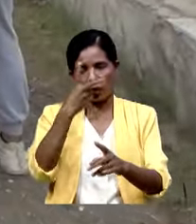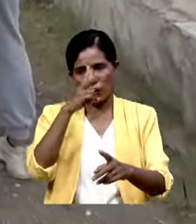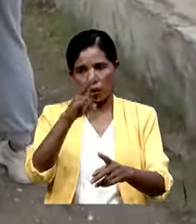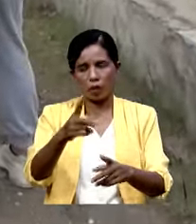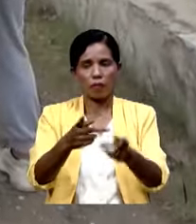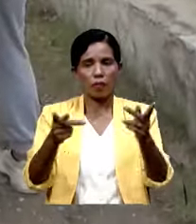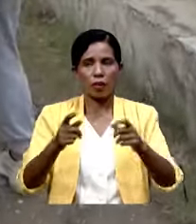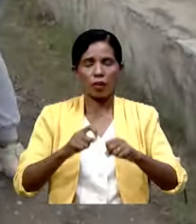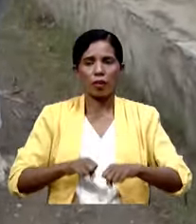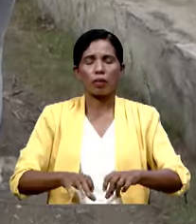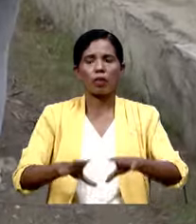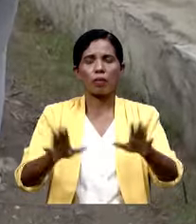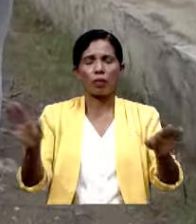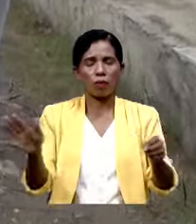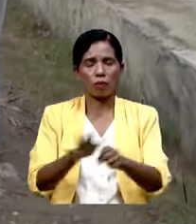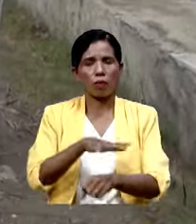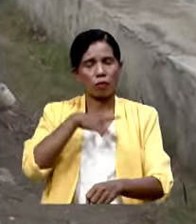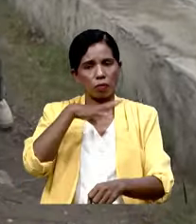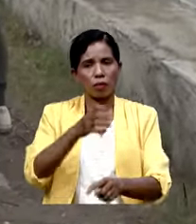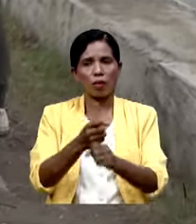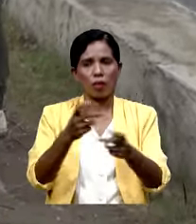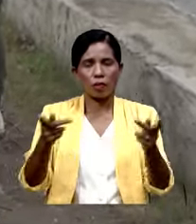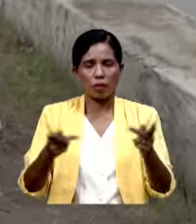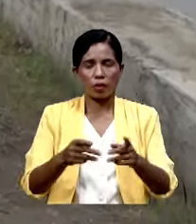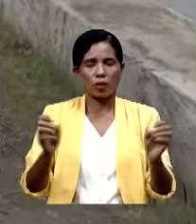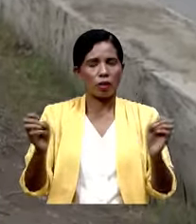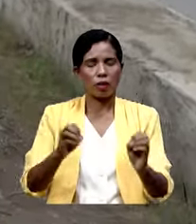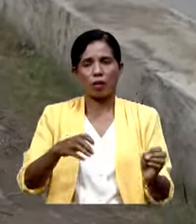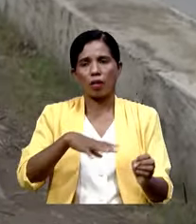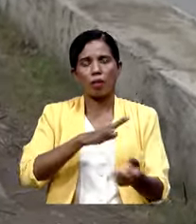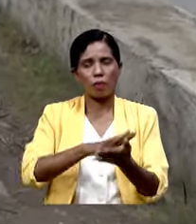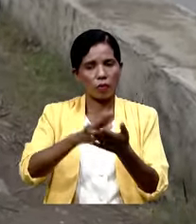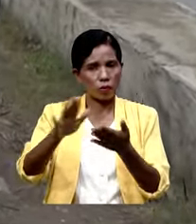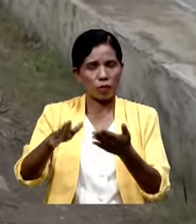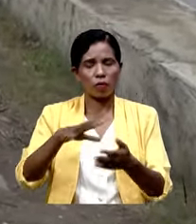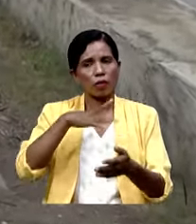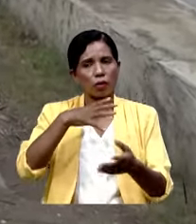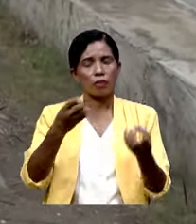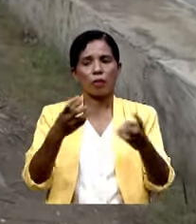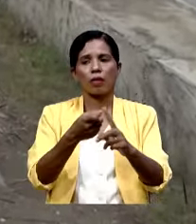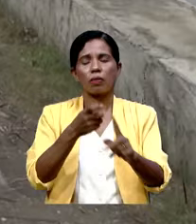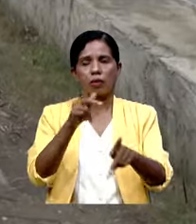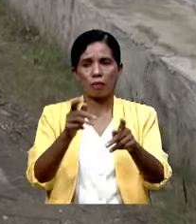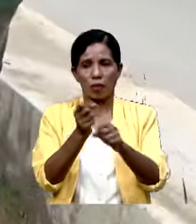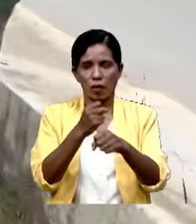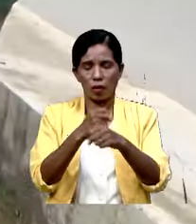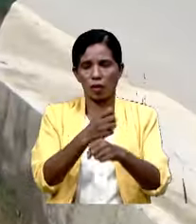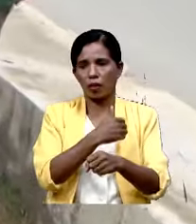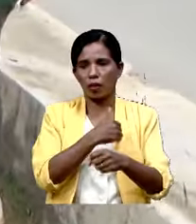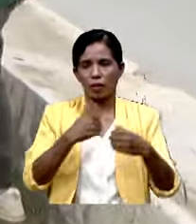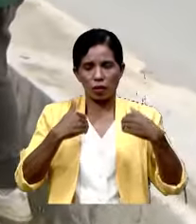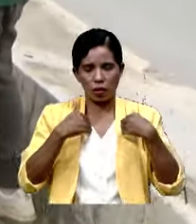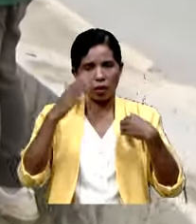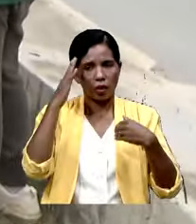are tasibun nakonu hofoer ko dihalo ambiente la saudavel. Lisu sirne barak liu produsu si komunidade nebe sedau kia